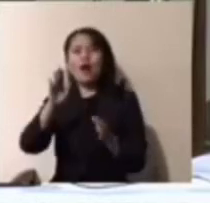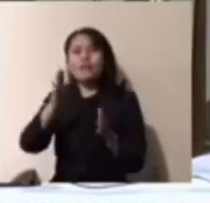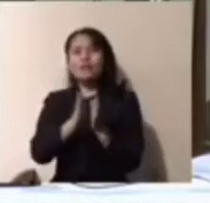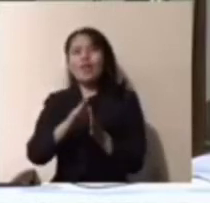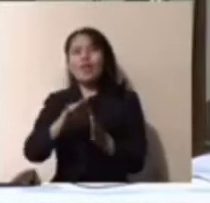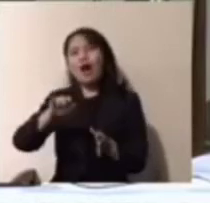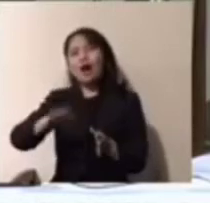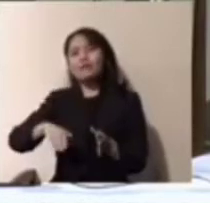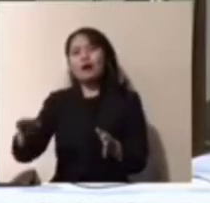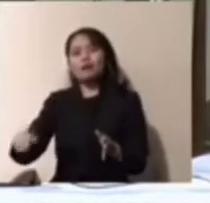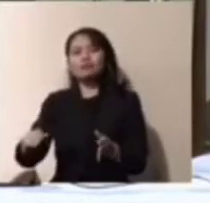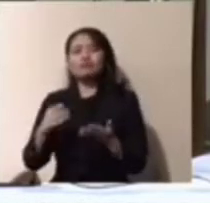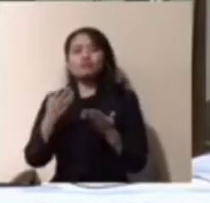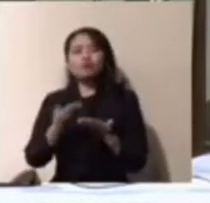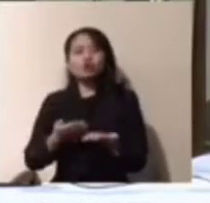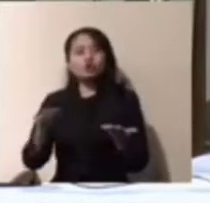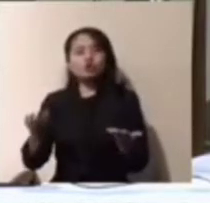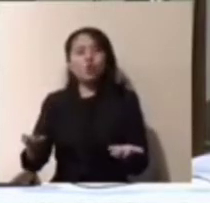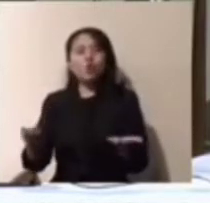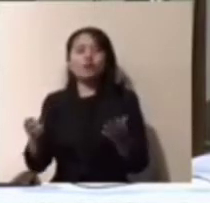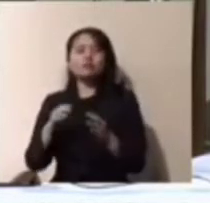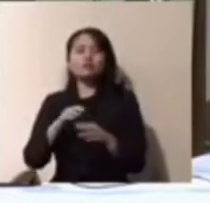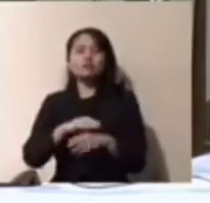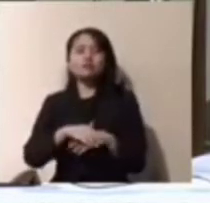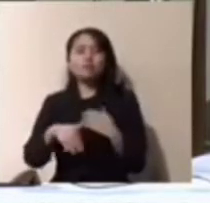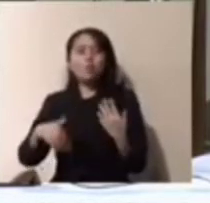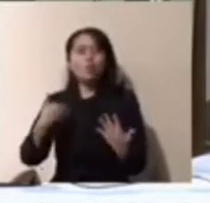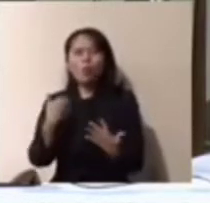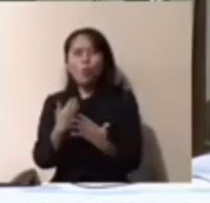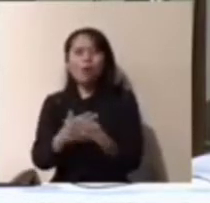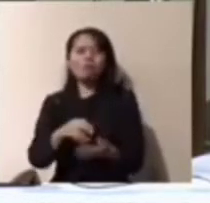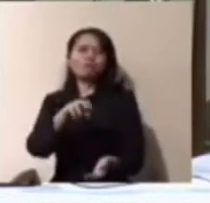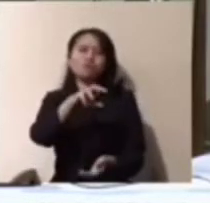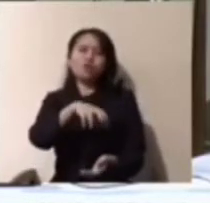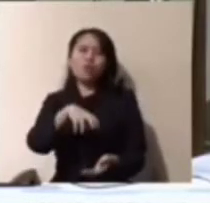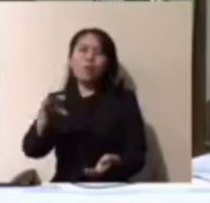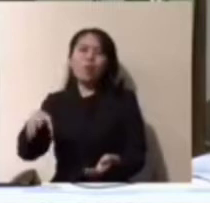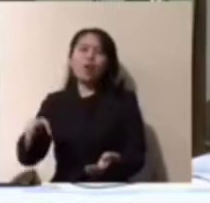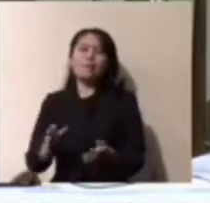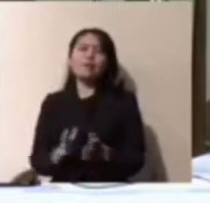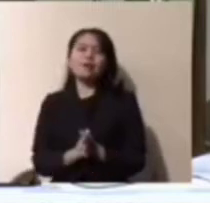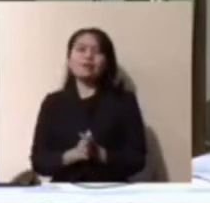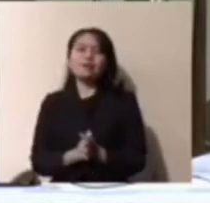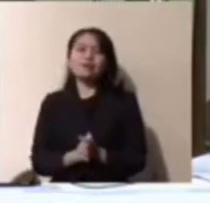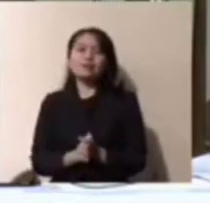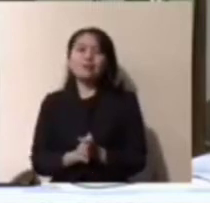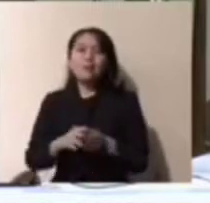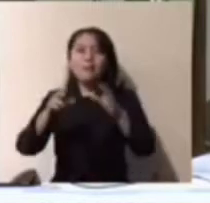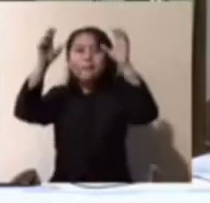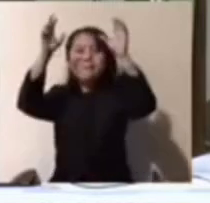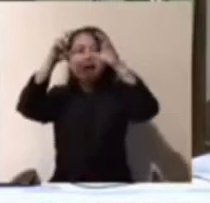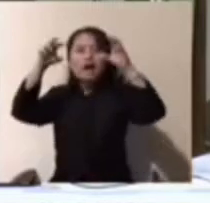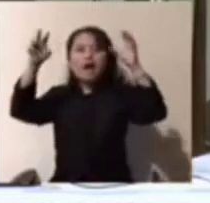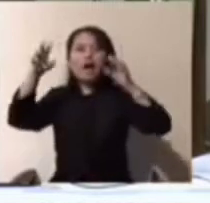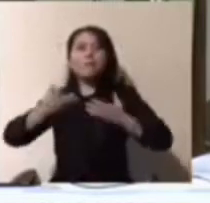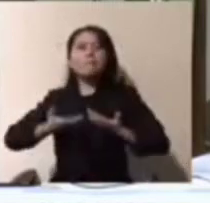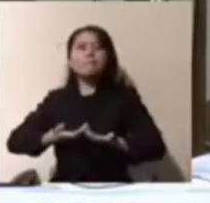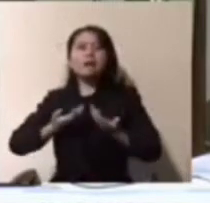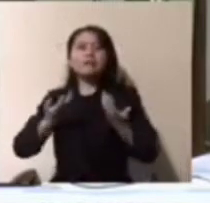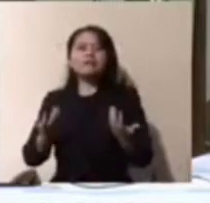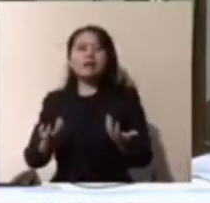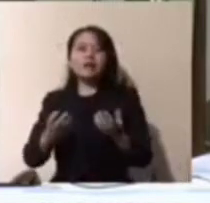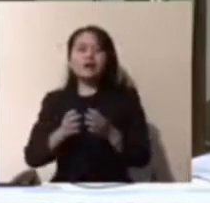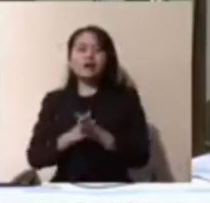anak-anak, saudari-saudara sekalian, dimanapun saudari-saudara merayakan